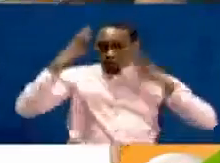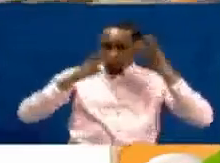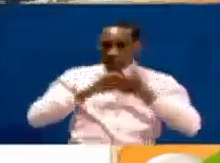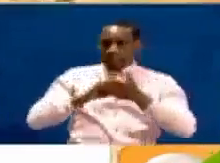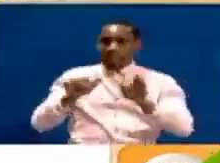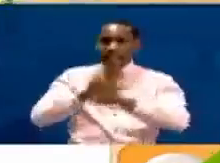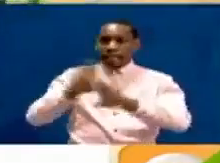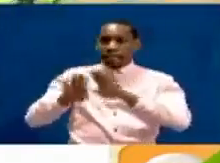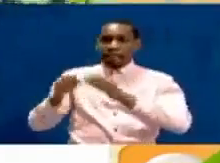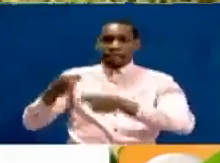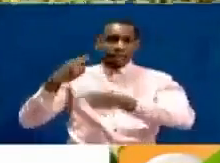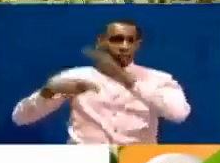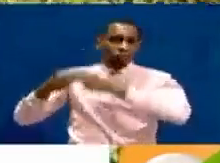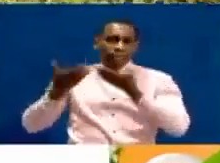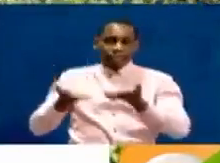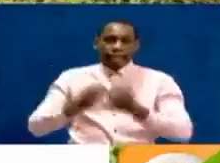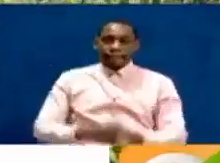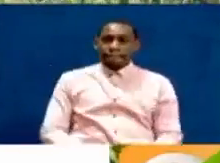hiyo yote imesalia historia.